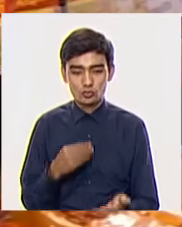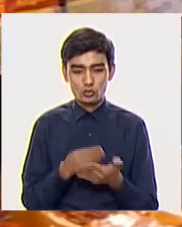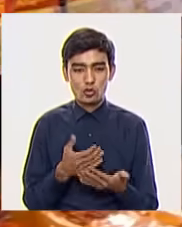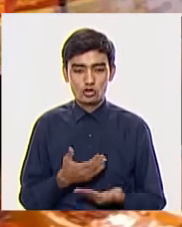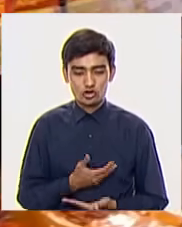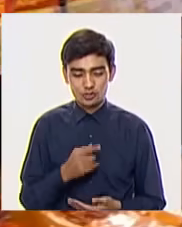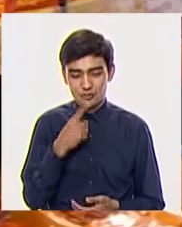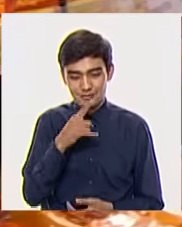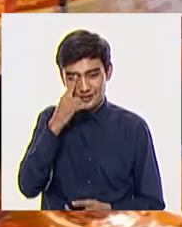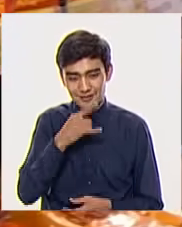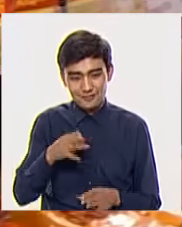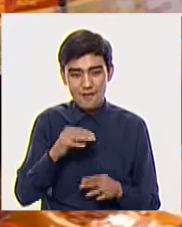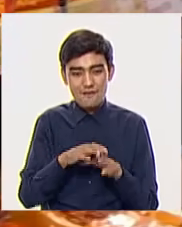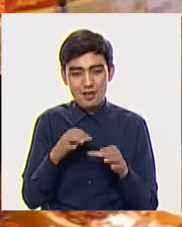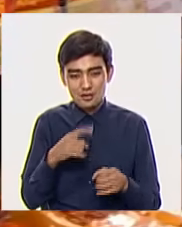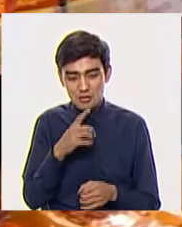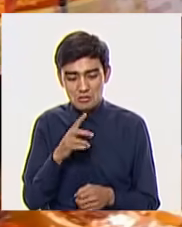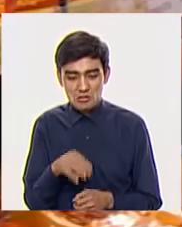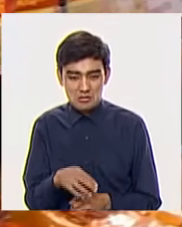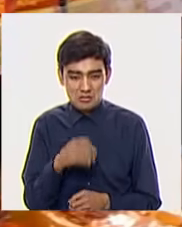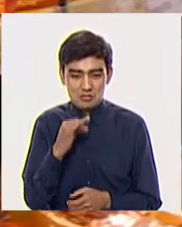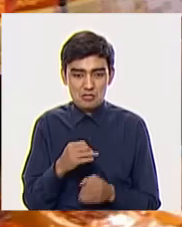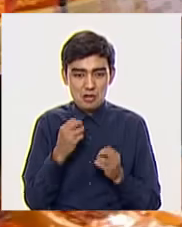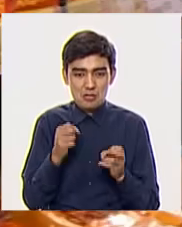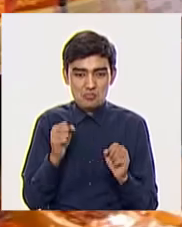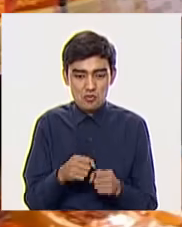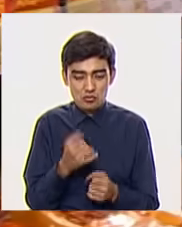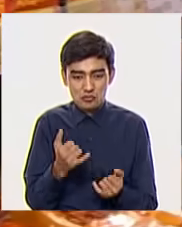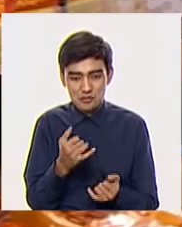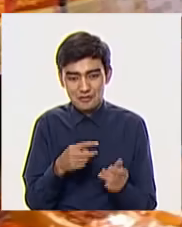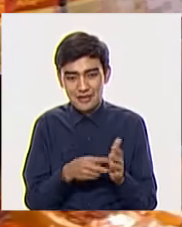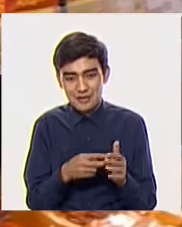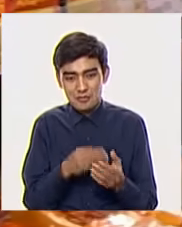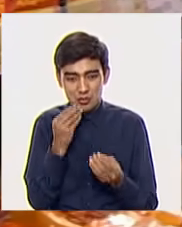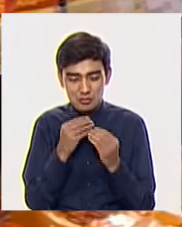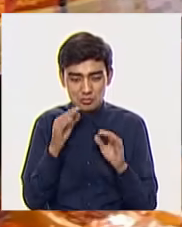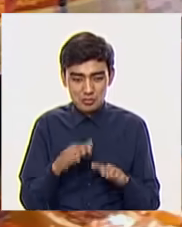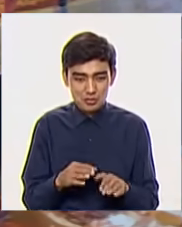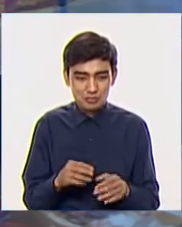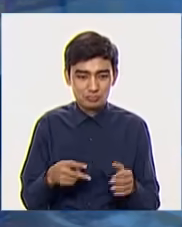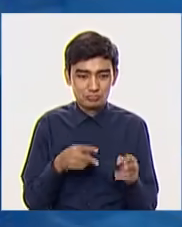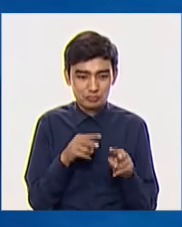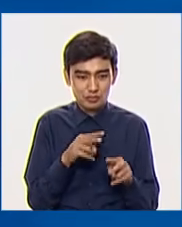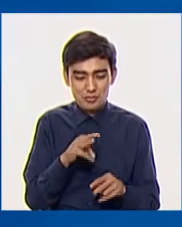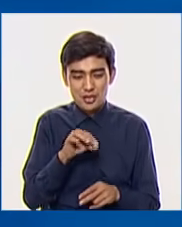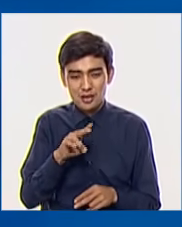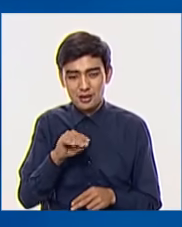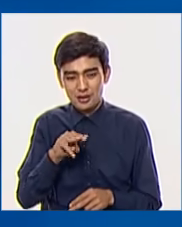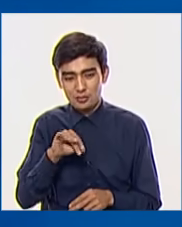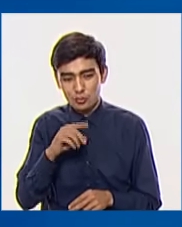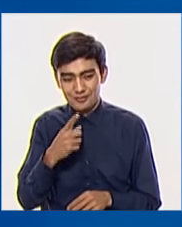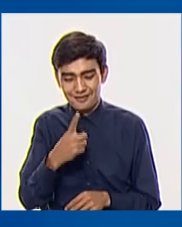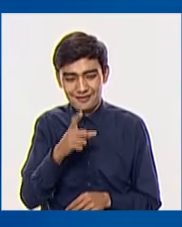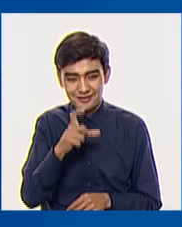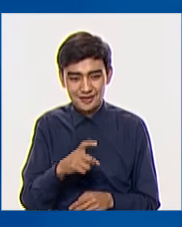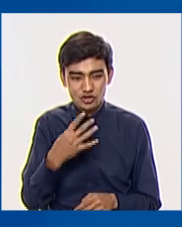говорят казахстанцы, а чиновники уверяют, что нет. Иначе как можно с нынешними ценами на продукты установить прожиточный минимум для одного казахстанца